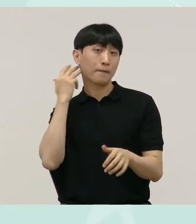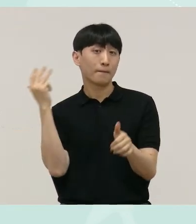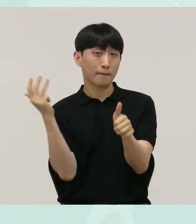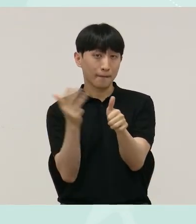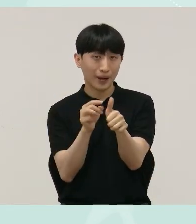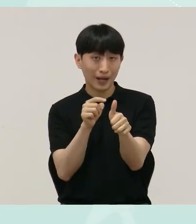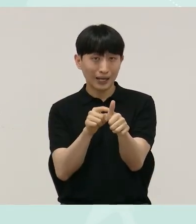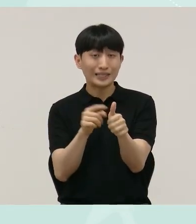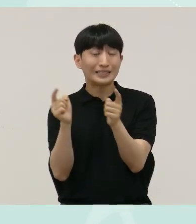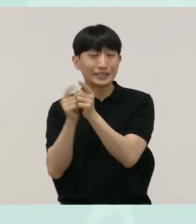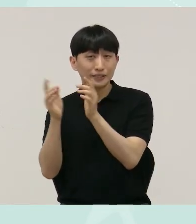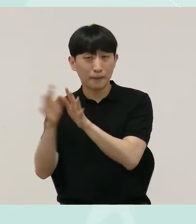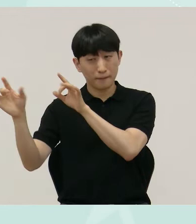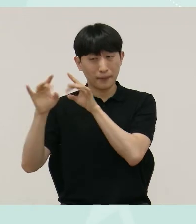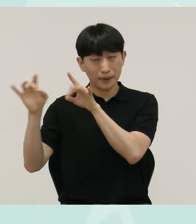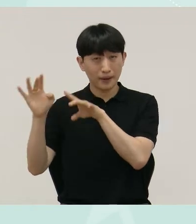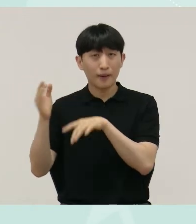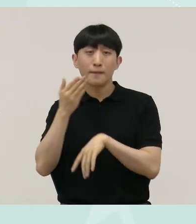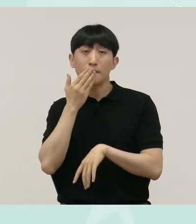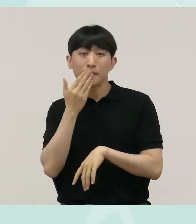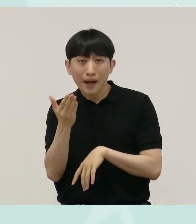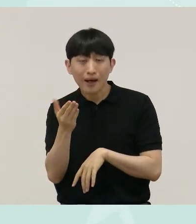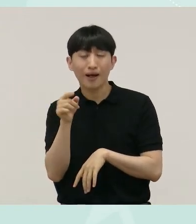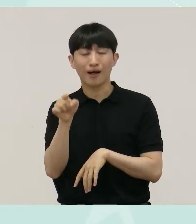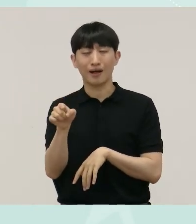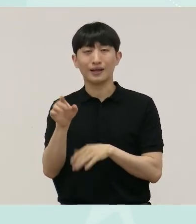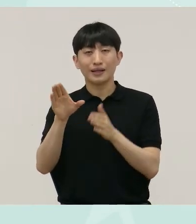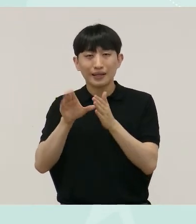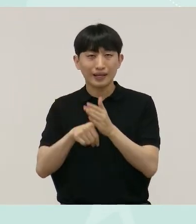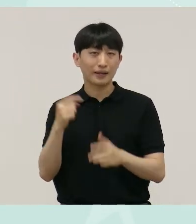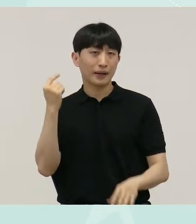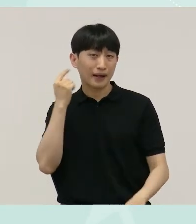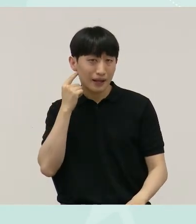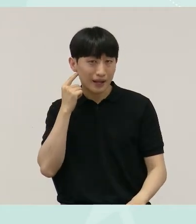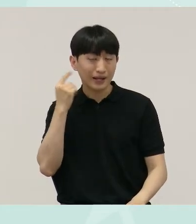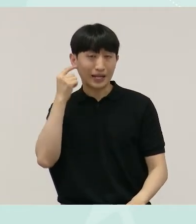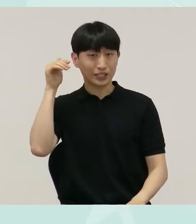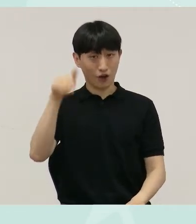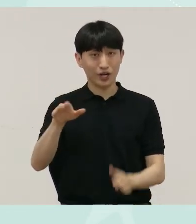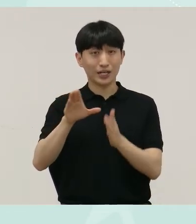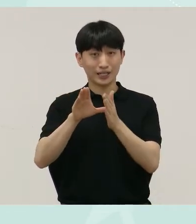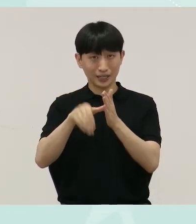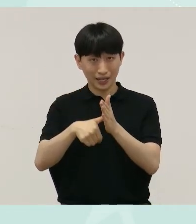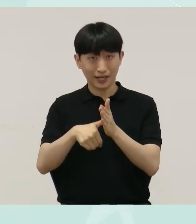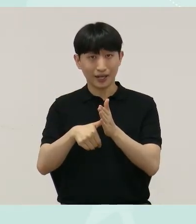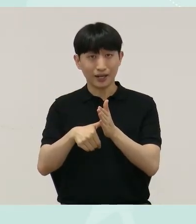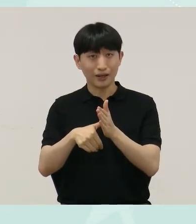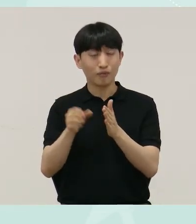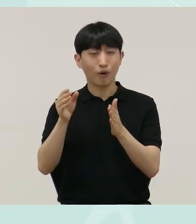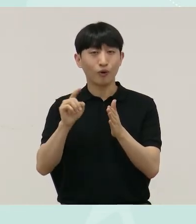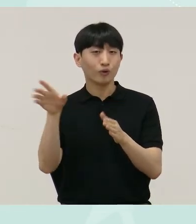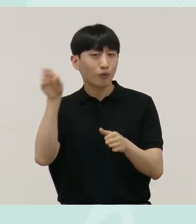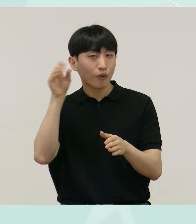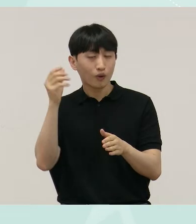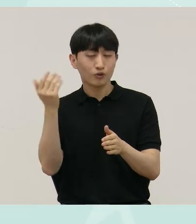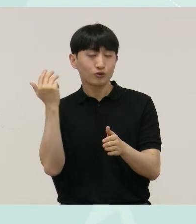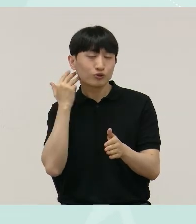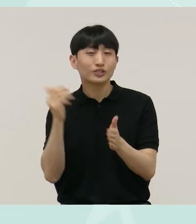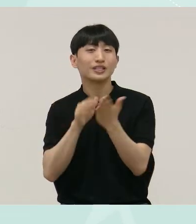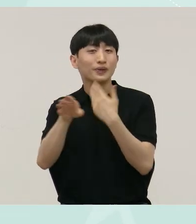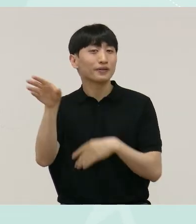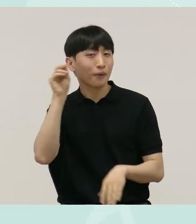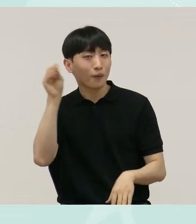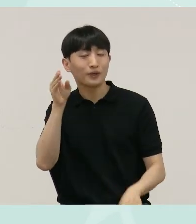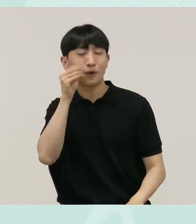있는 그런 시스템이 마련되어야 이런 편측성 난청이라든지 혹은 비대칭성 환자들의 적응이 굉장히 문제가 없게 됩니다. 이런 점에 있어서